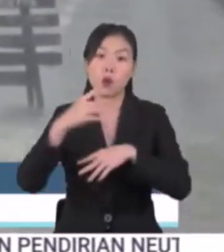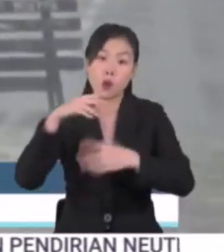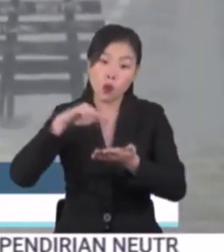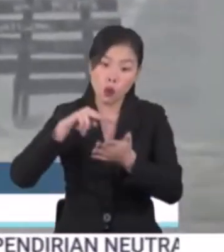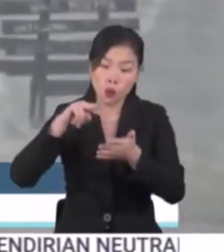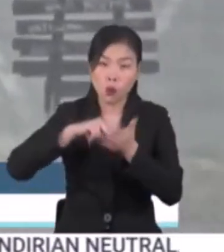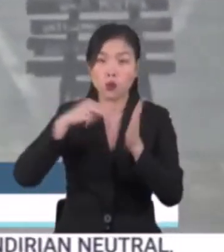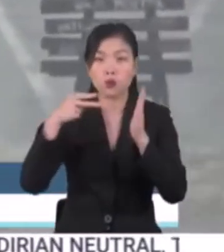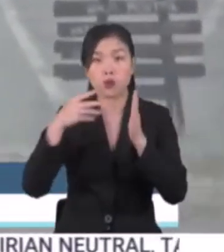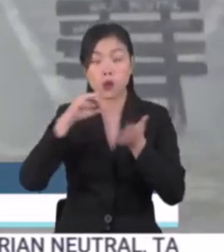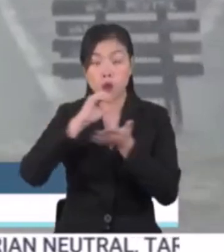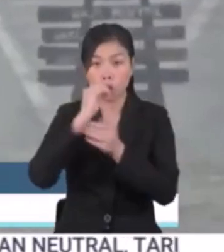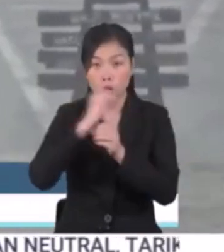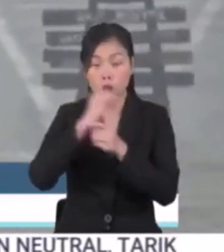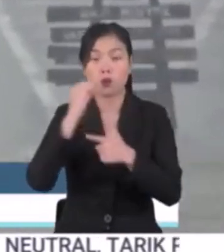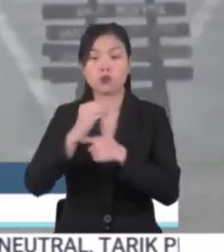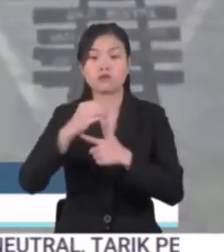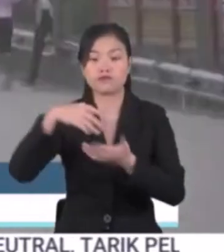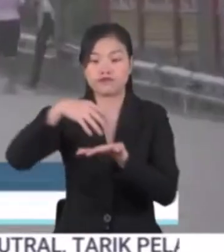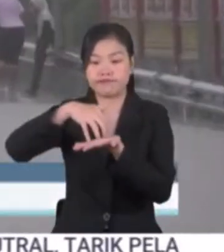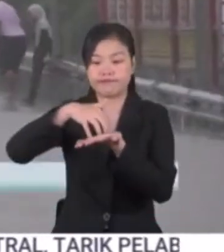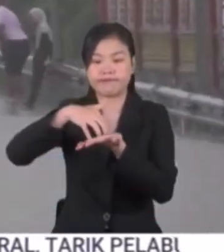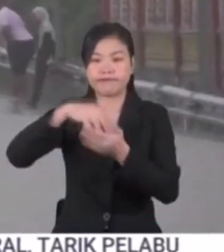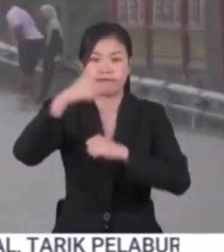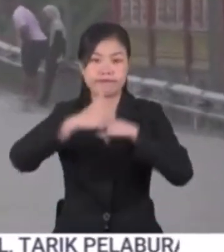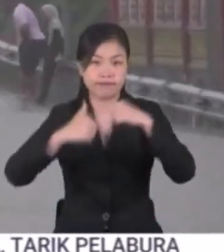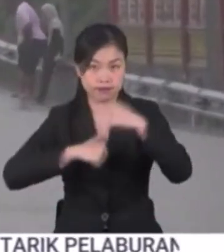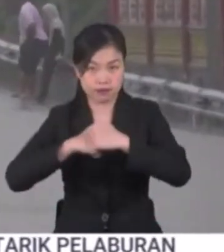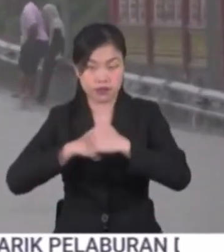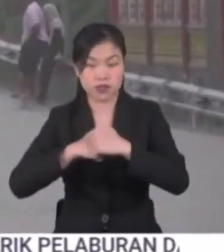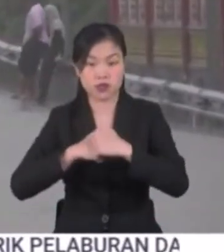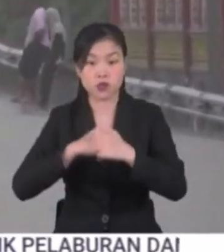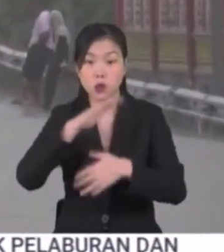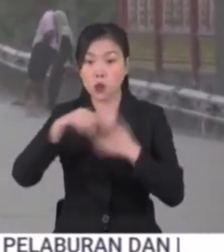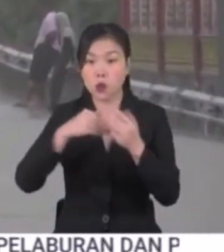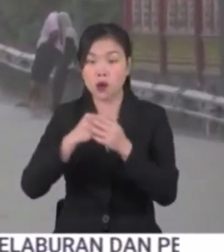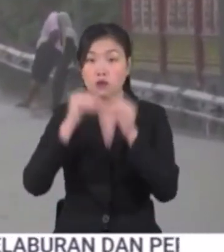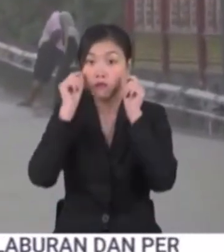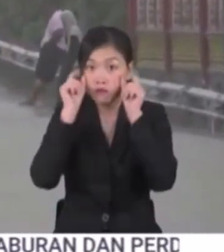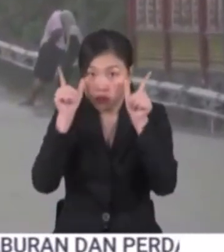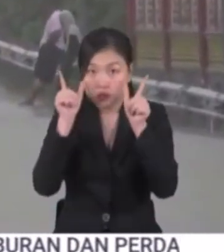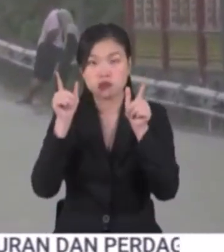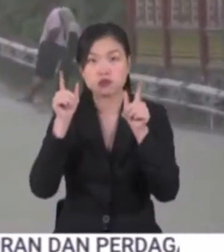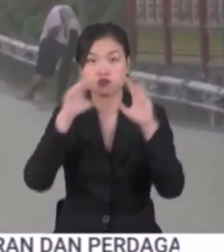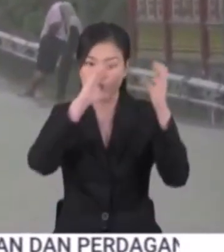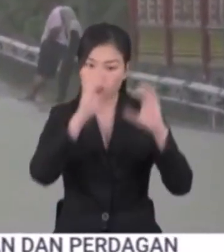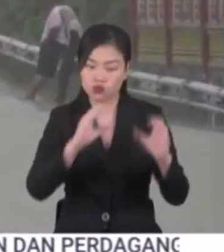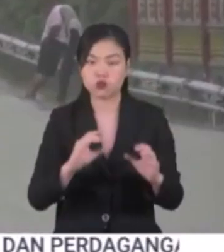Orang ramai dinasihat lebih berwaspada dan peka dengan ramalan cuaca semasa.